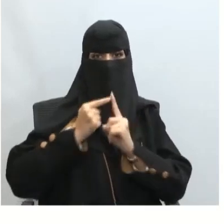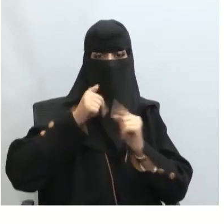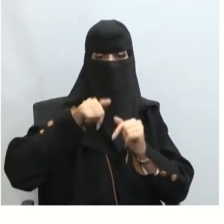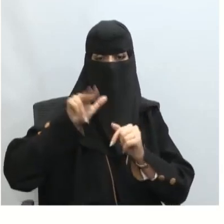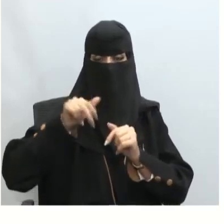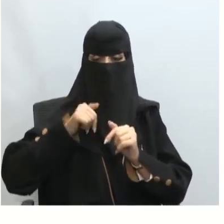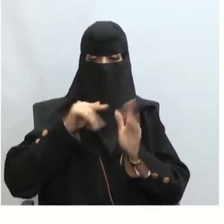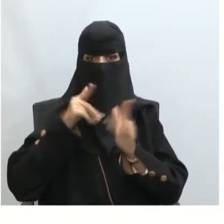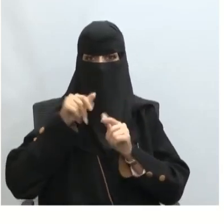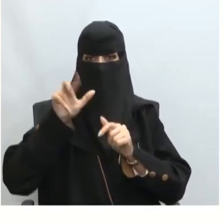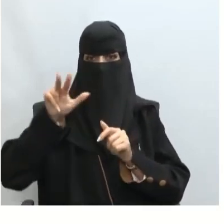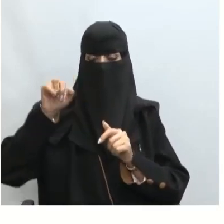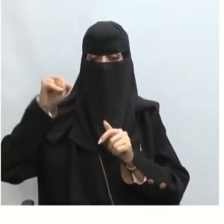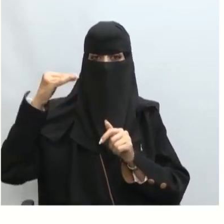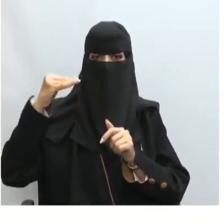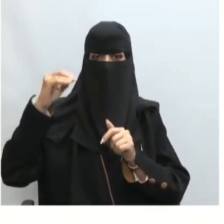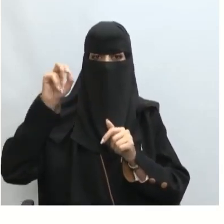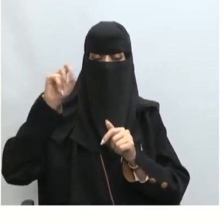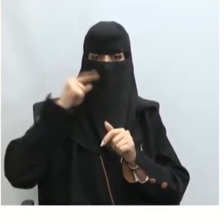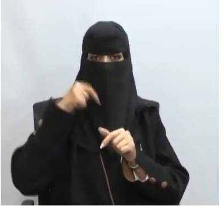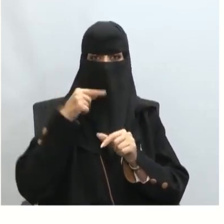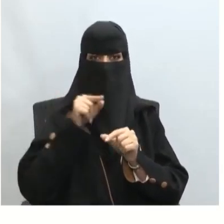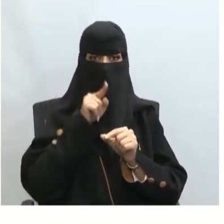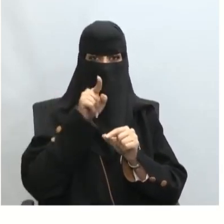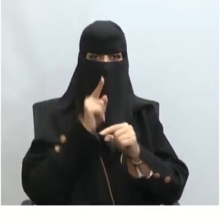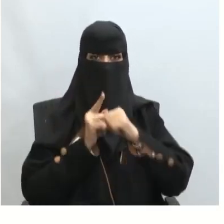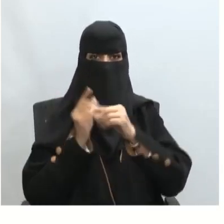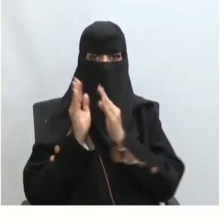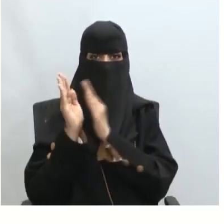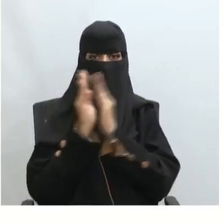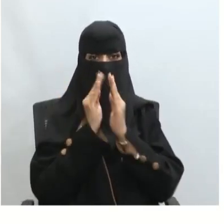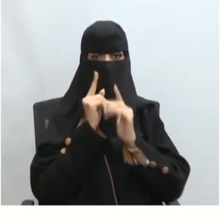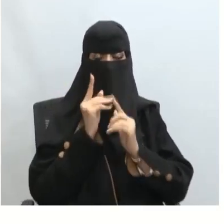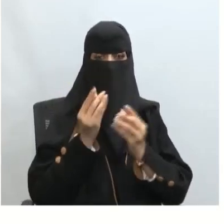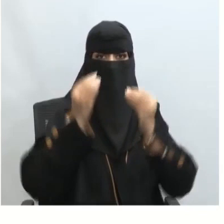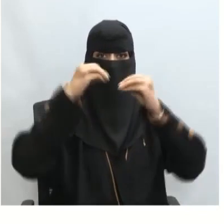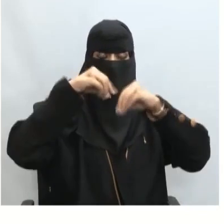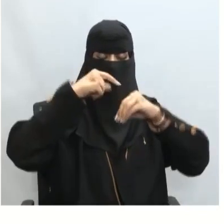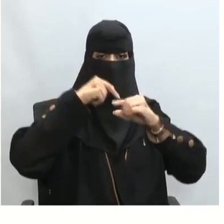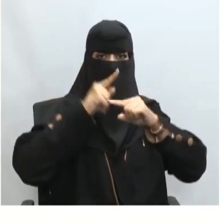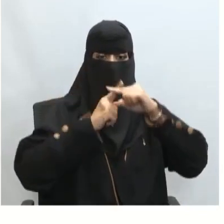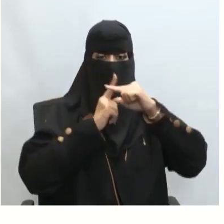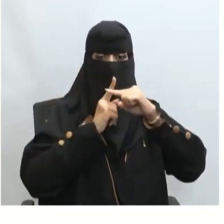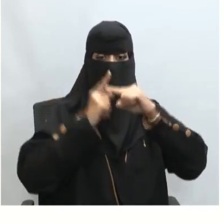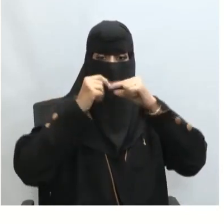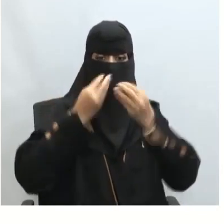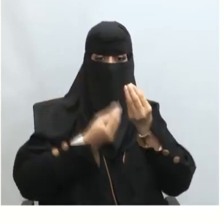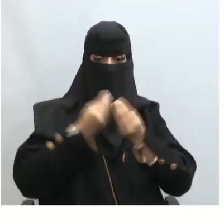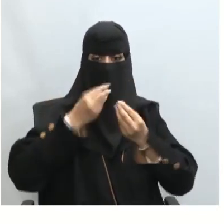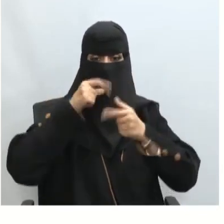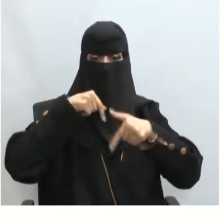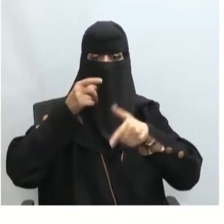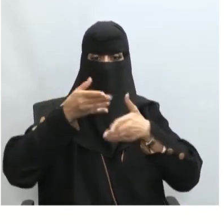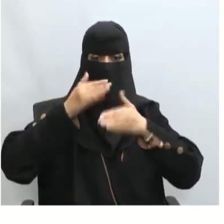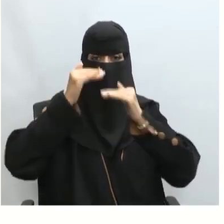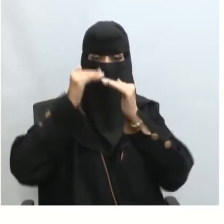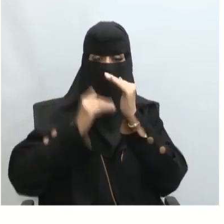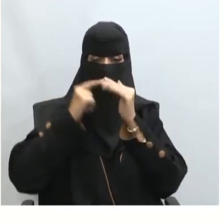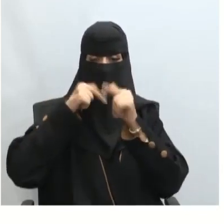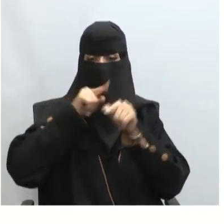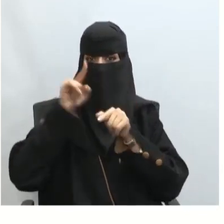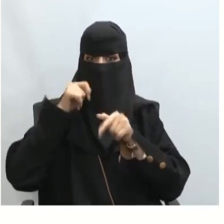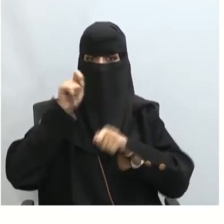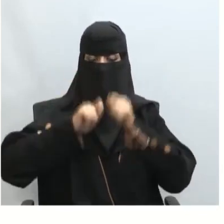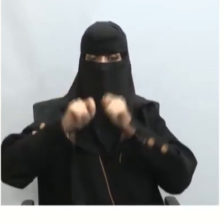هو ماده تزيد معدل سرعه التفاعل الكيميائي بخفض طاقه تنشيط ولكن